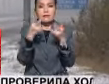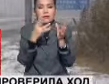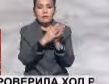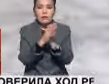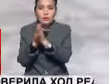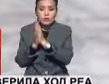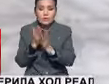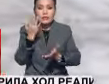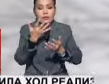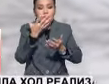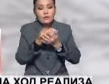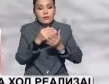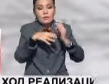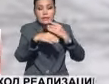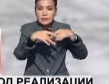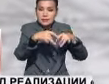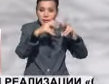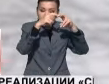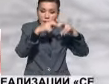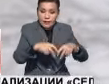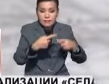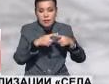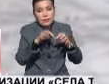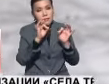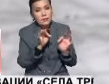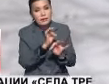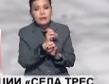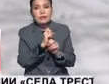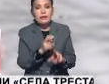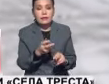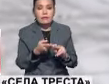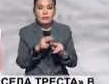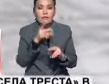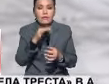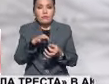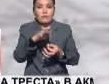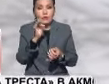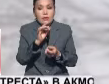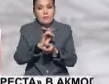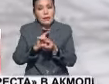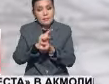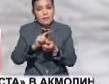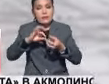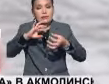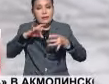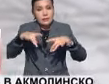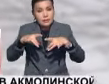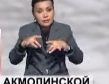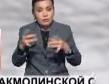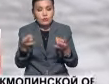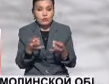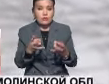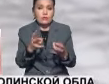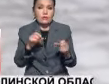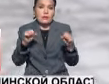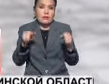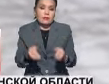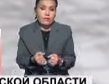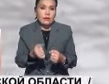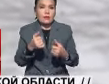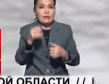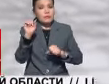также проверить свои транспортные средства на техническое состояние, заблаговременно поменять резину на зимнюю, соблюдать дистанцию,